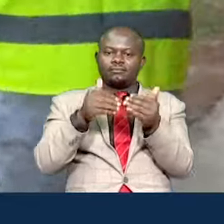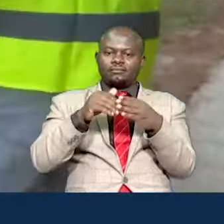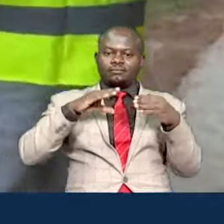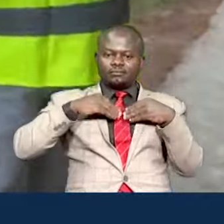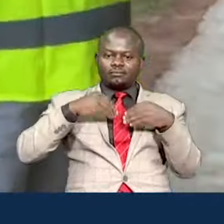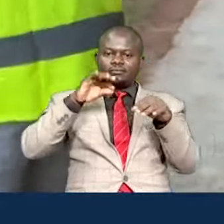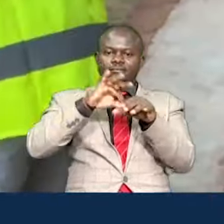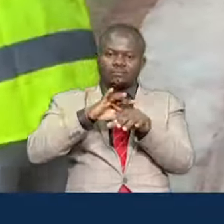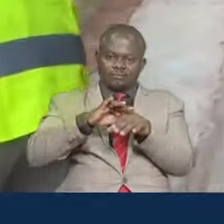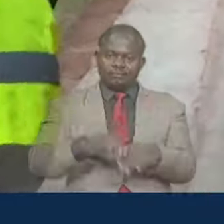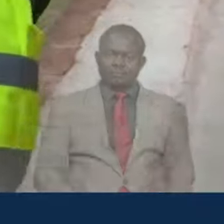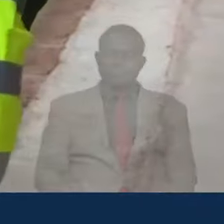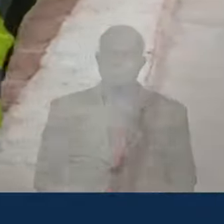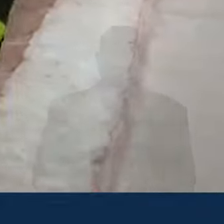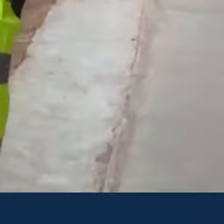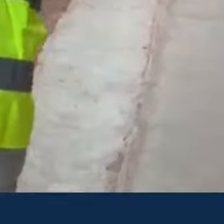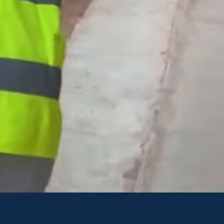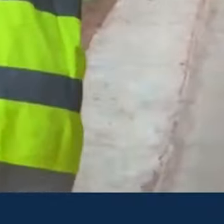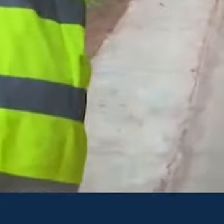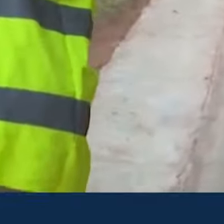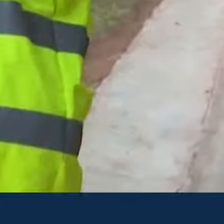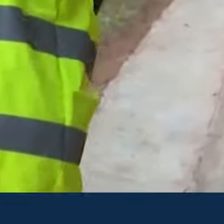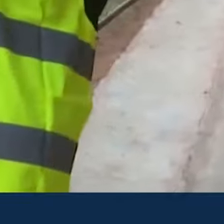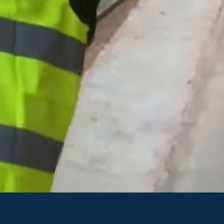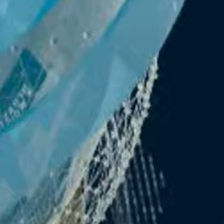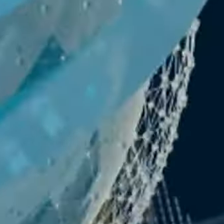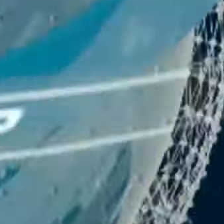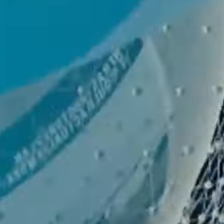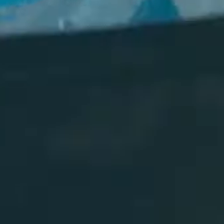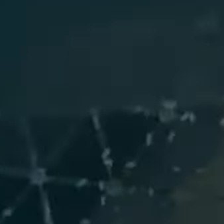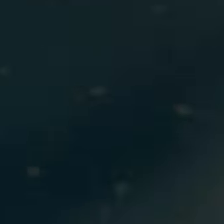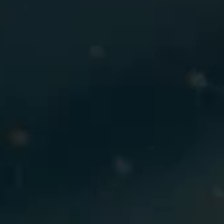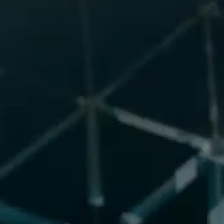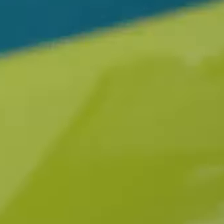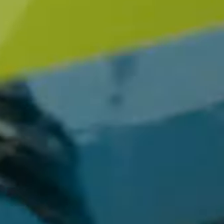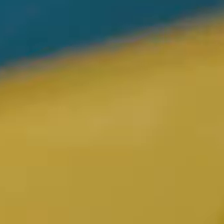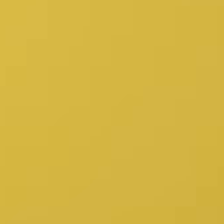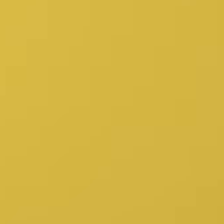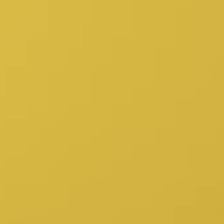gutora. Francine Mutesi mu ntara y'Uburengerazuba.